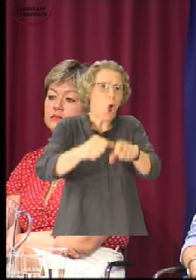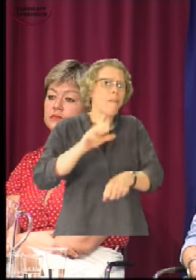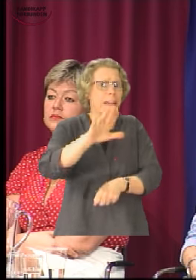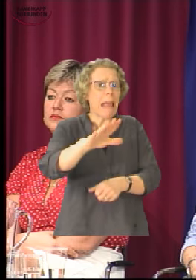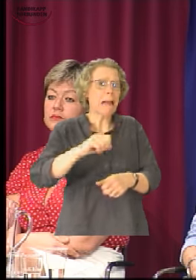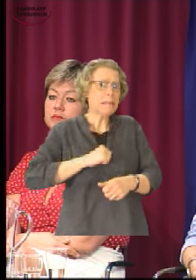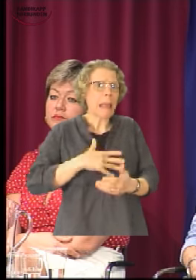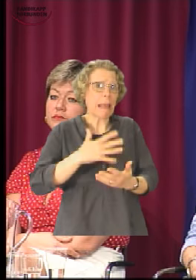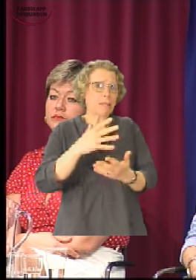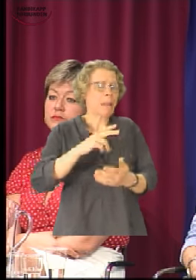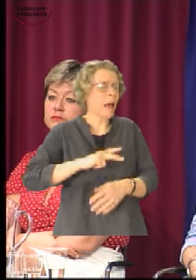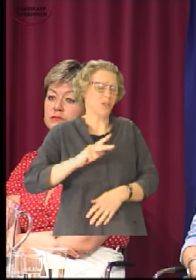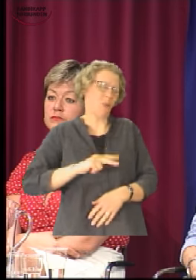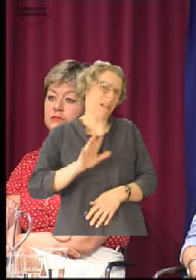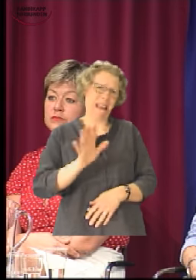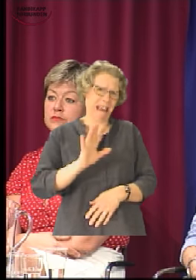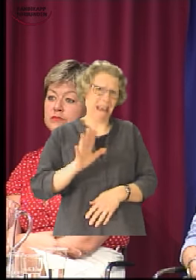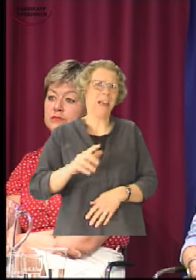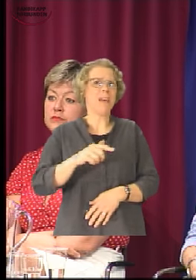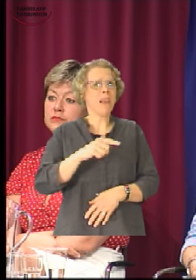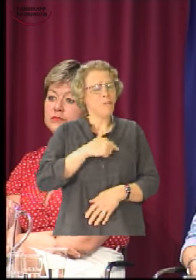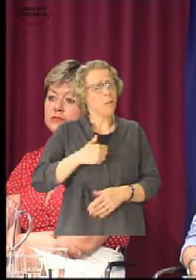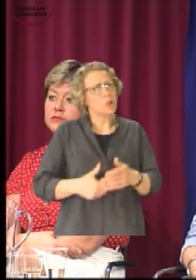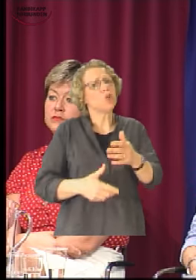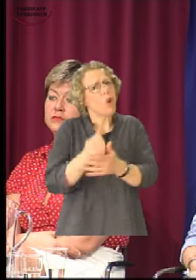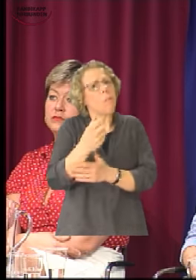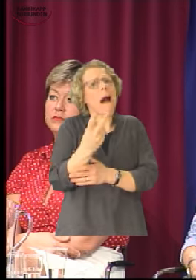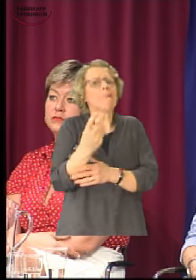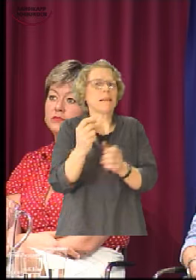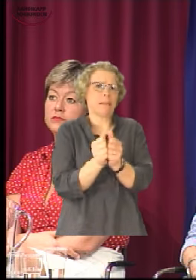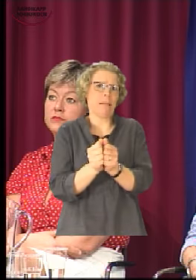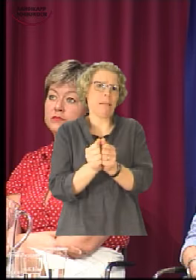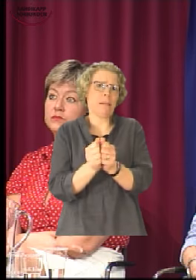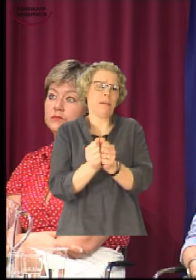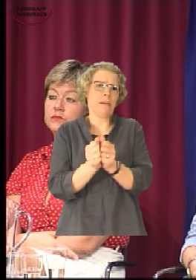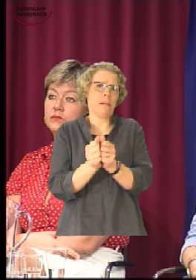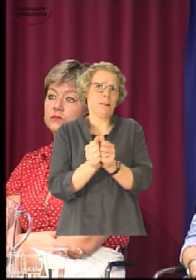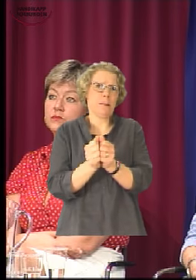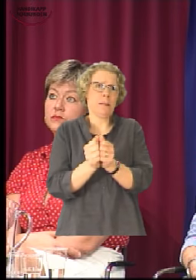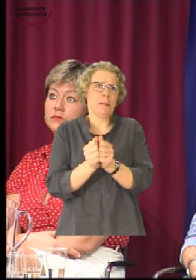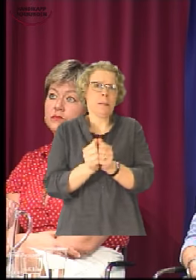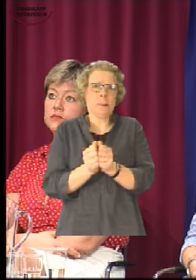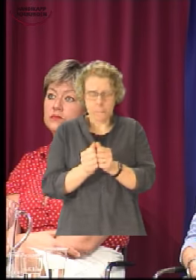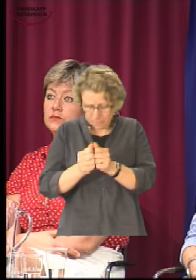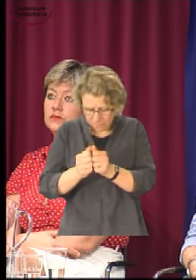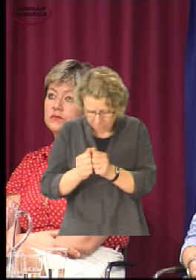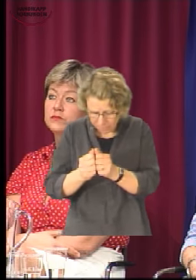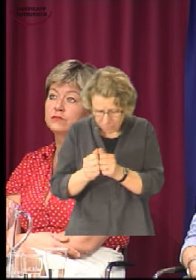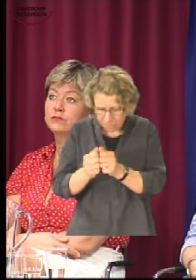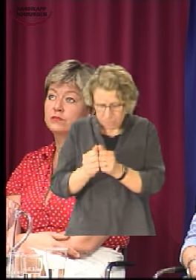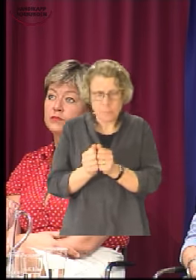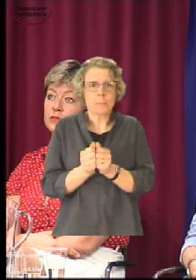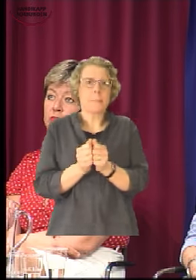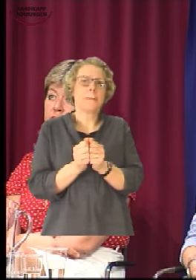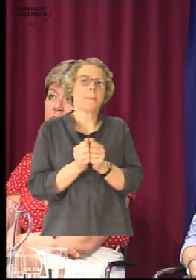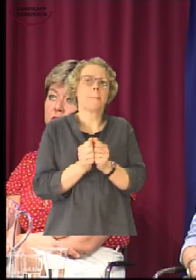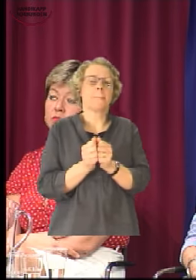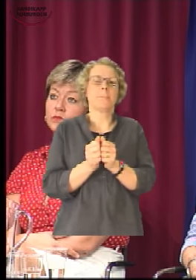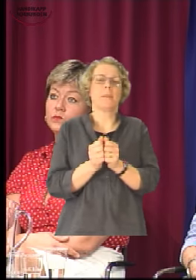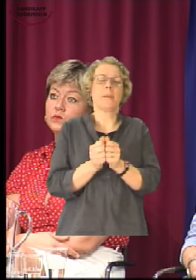ju lyftas upp på ett annat sätt. Men däremot så är det väldigt